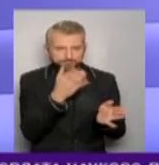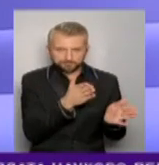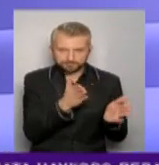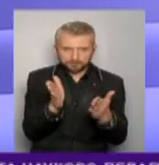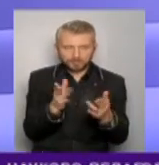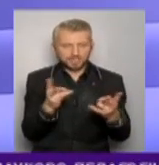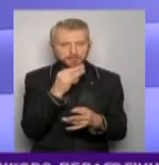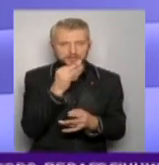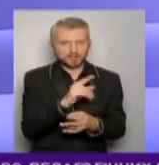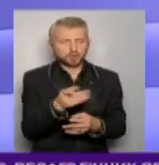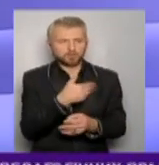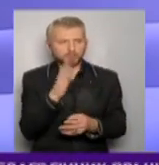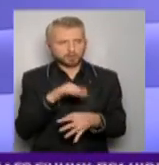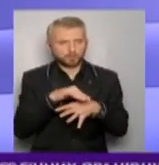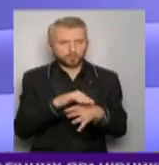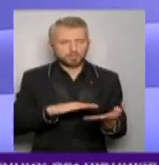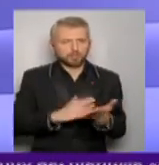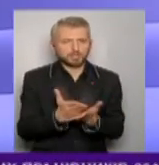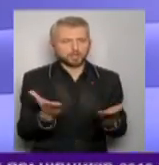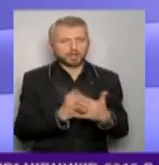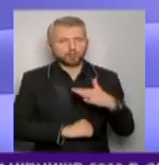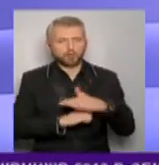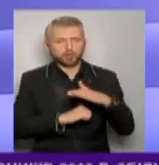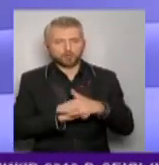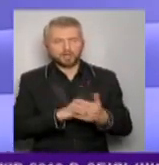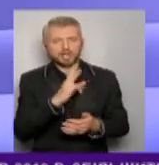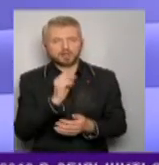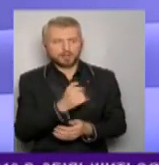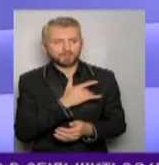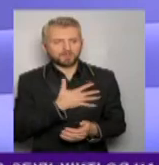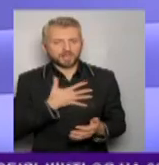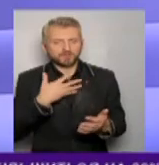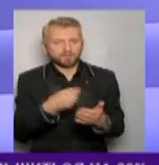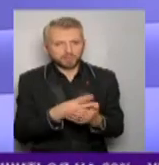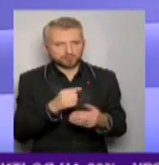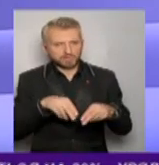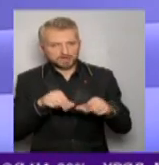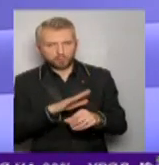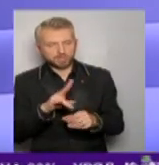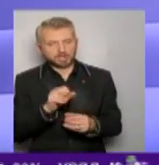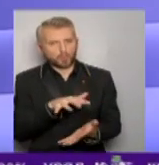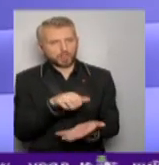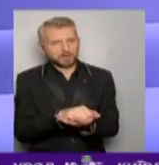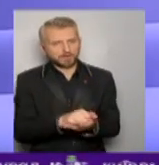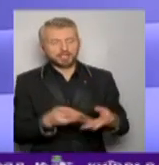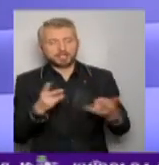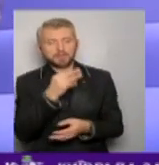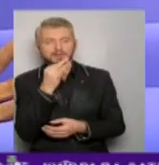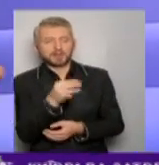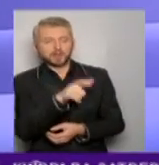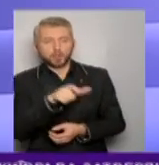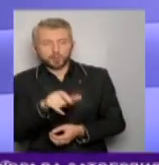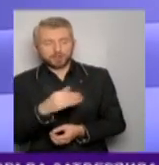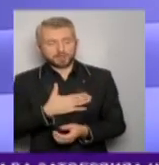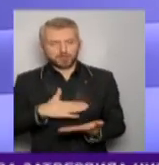Треба сказати, що ми будемо проводити політику, яка базована на приватній власності на землю, а не на оренді. Треба сказати людям і